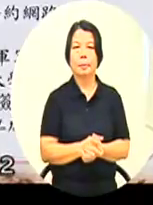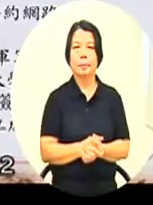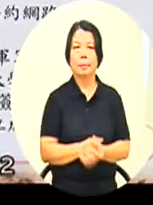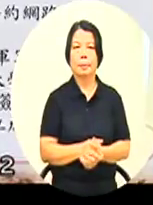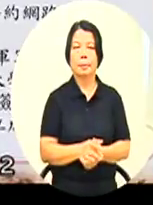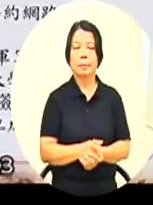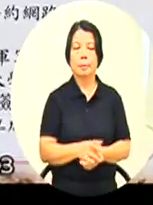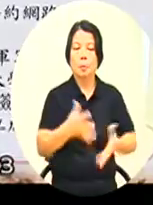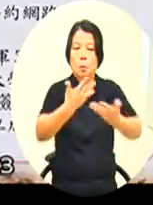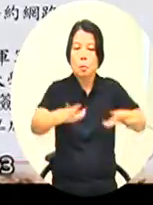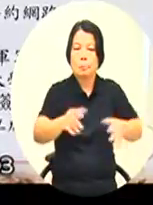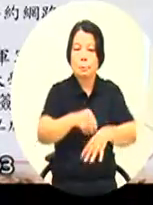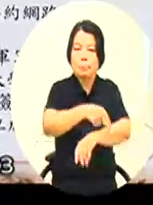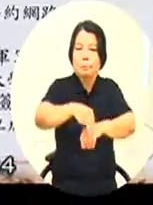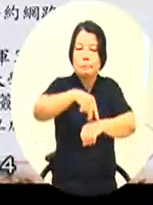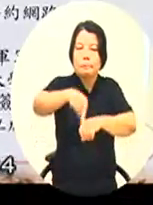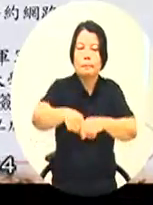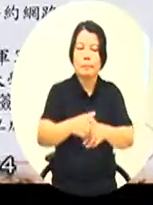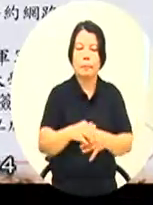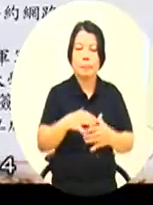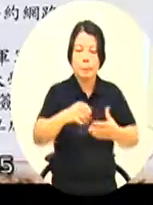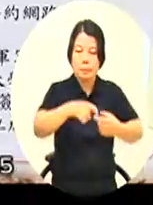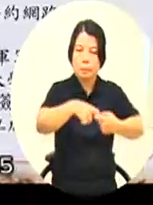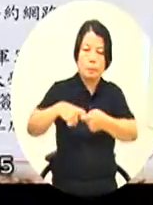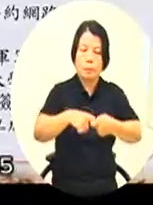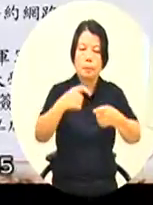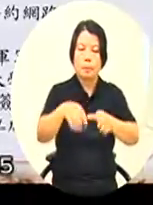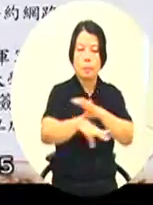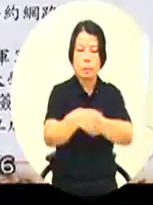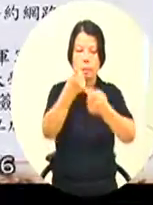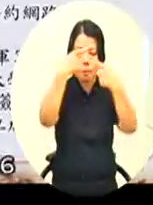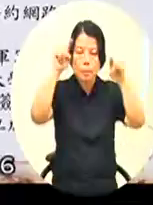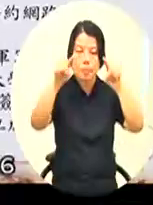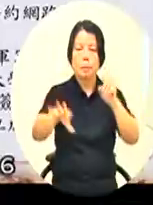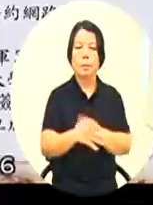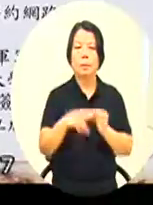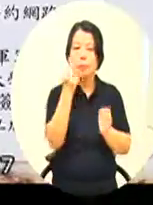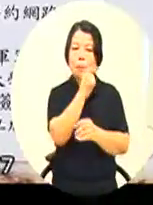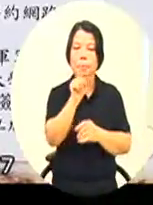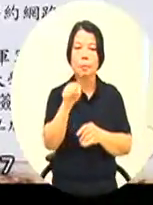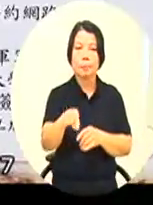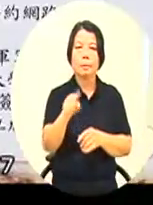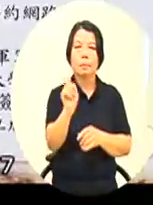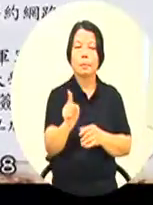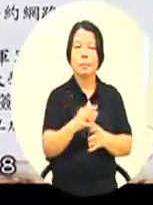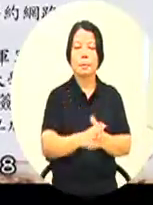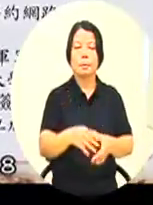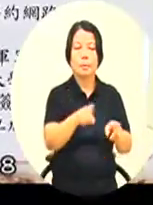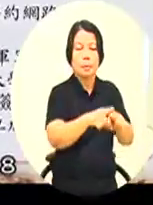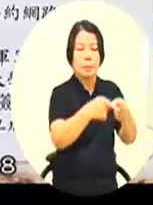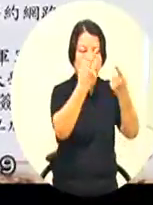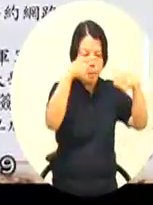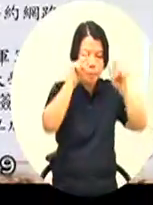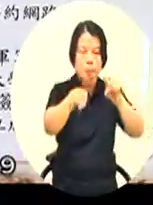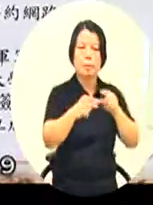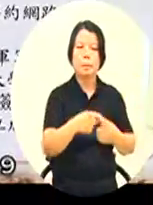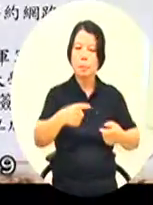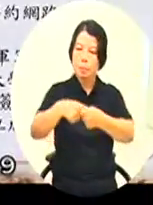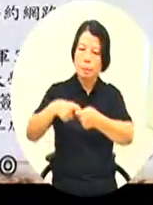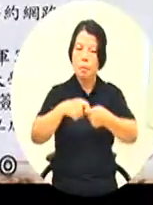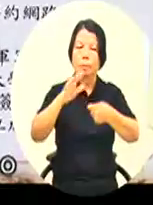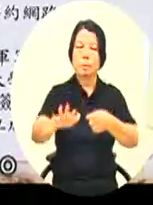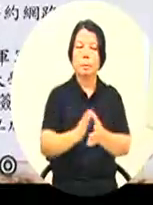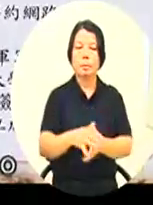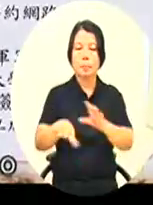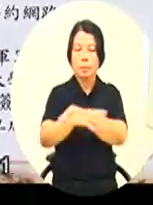然后我们很多的策略联盟在空大的策略联盟上有一个另外一个特点，我想一般大学都有很多策略联盟的状况，不过空